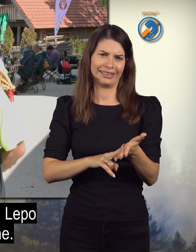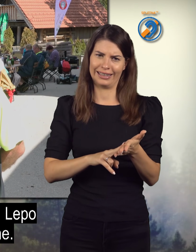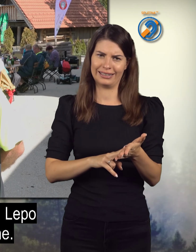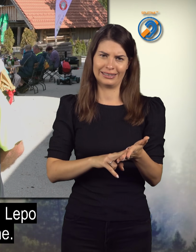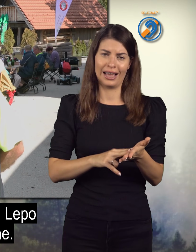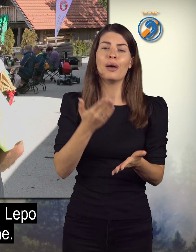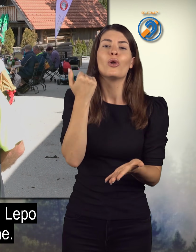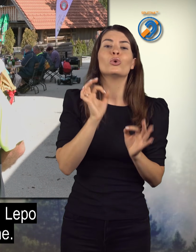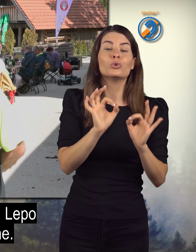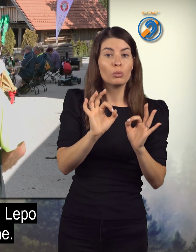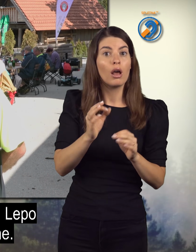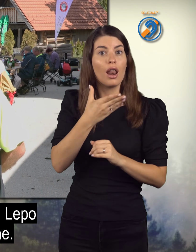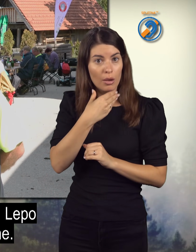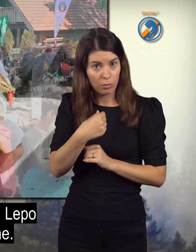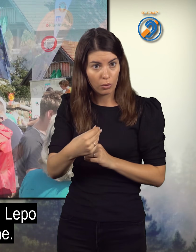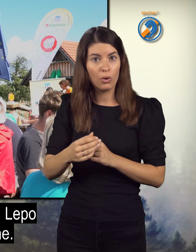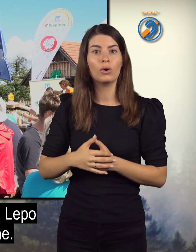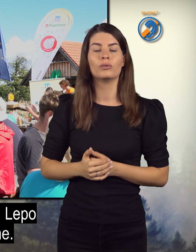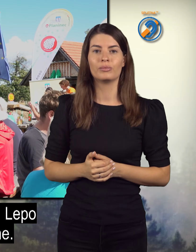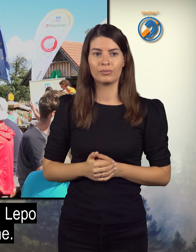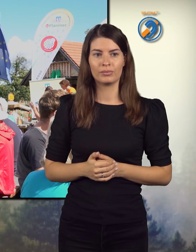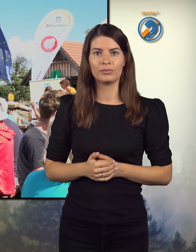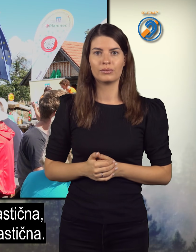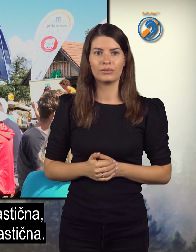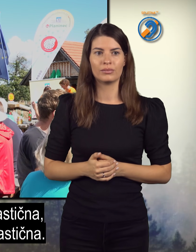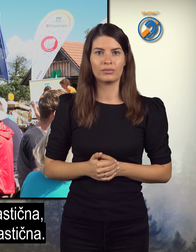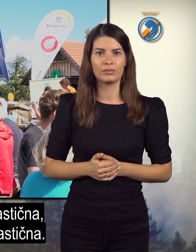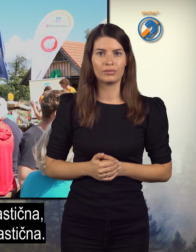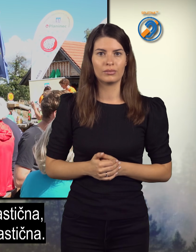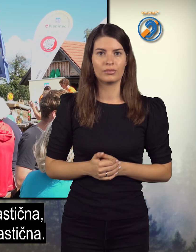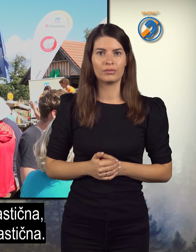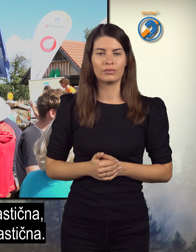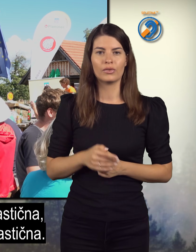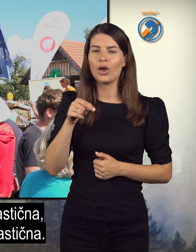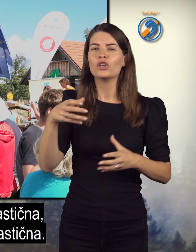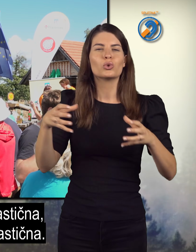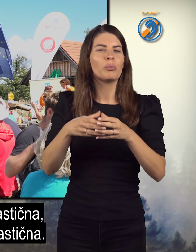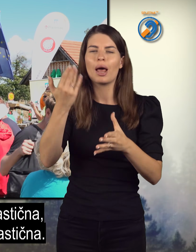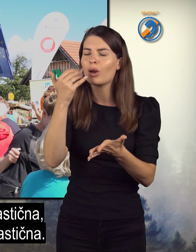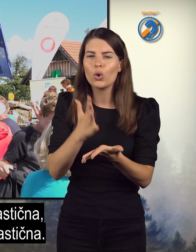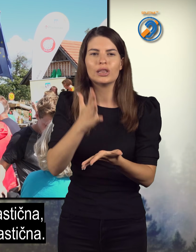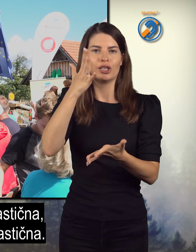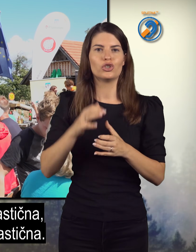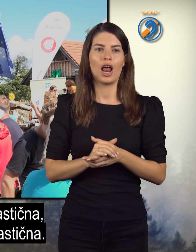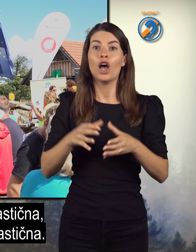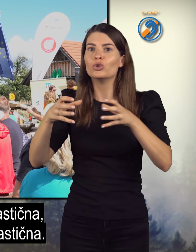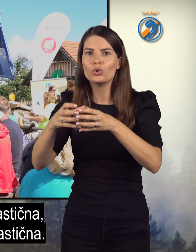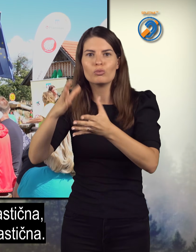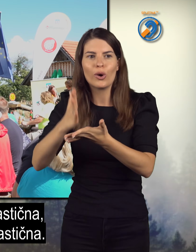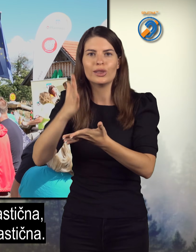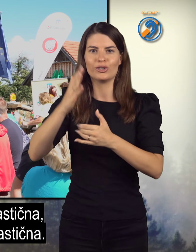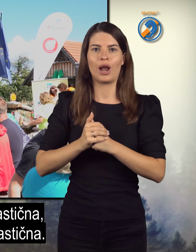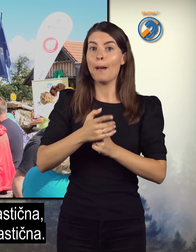Ah, saj ni res. Ni bilo super. Ni bilo, lepo je bilo, ne? pa. Ja, no. In je skupina fantastična, družba